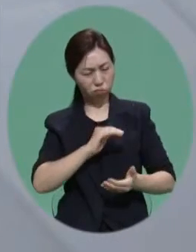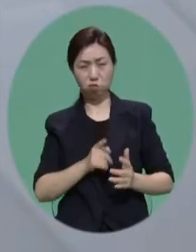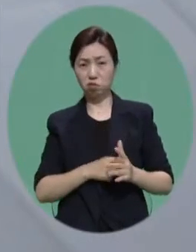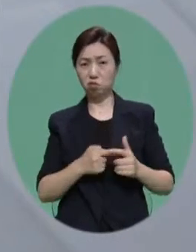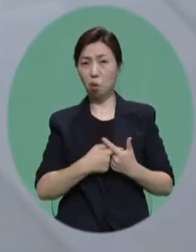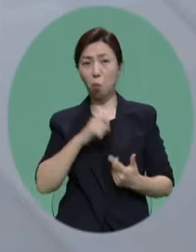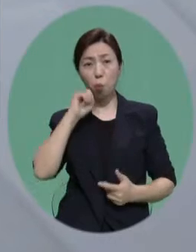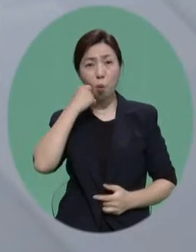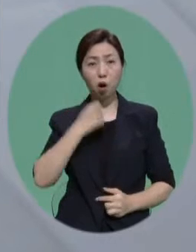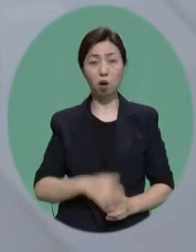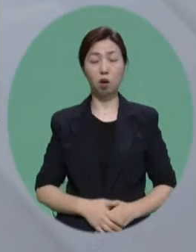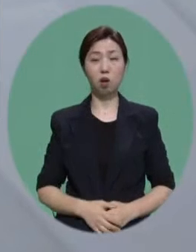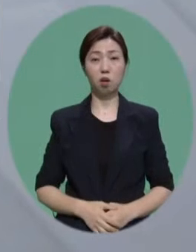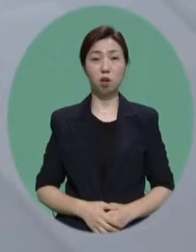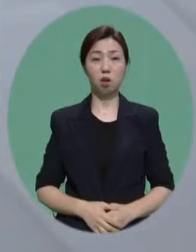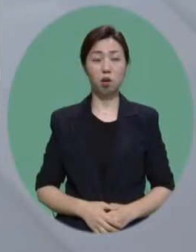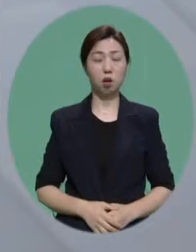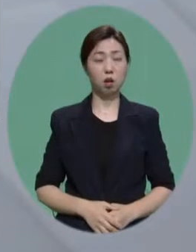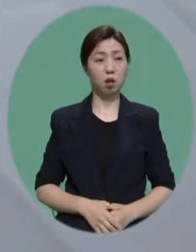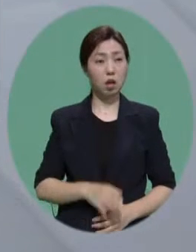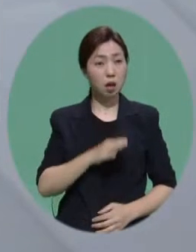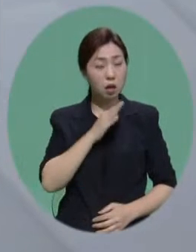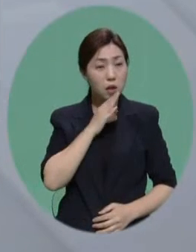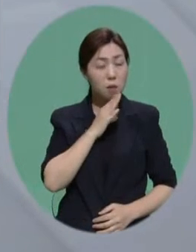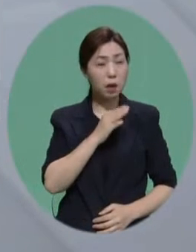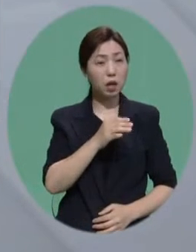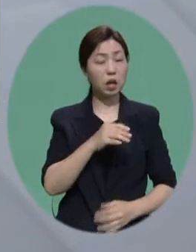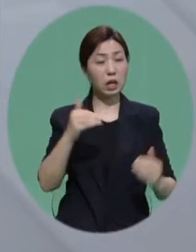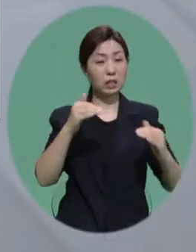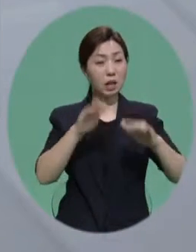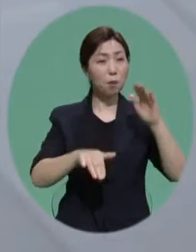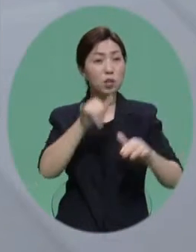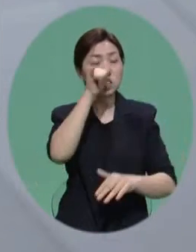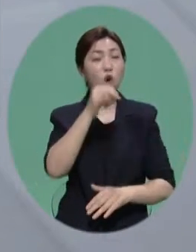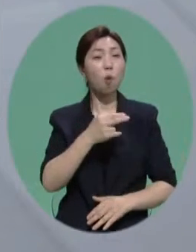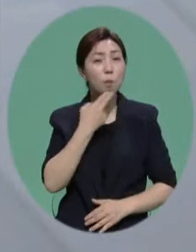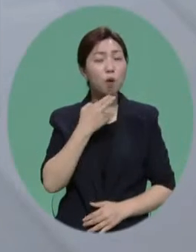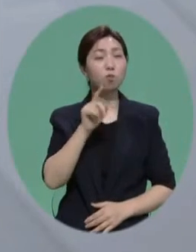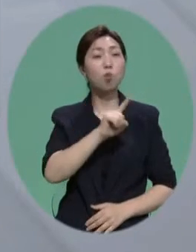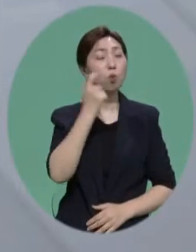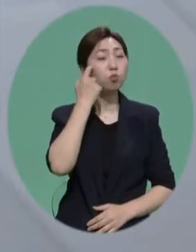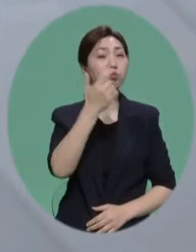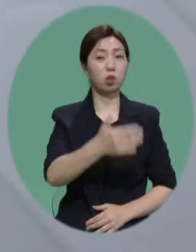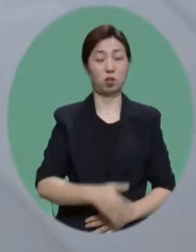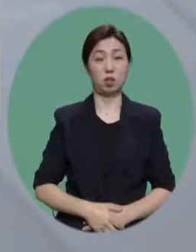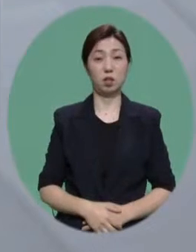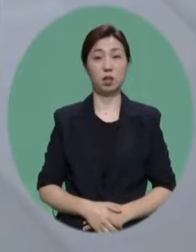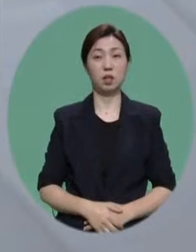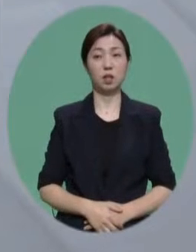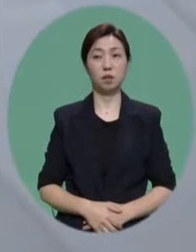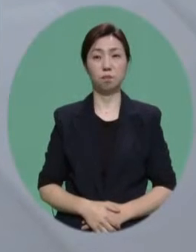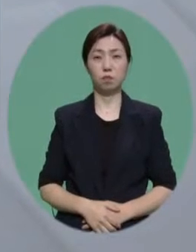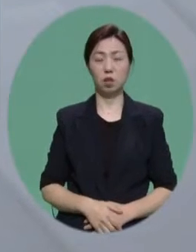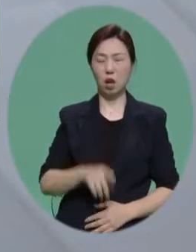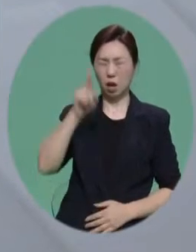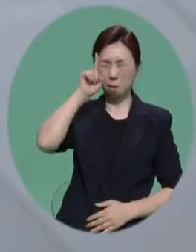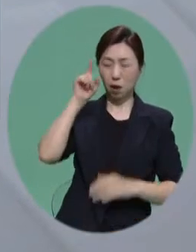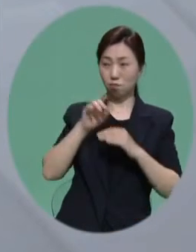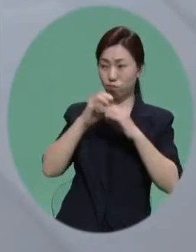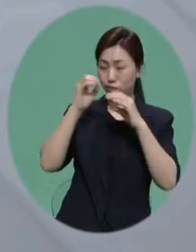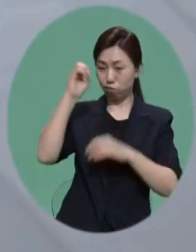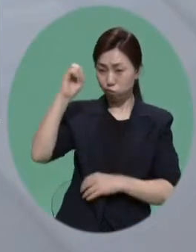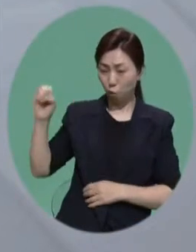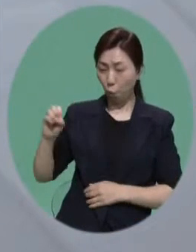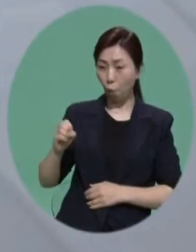있다는 겁니까 없다는 겁니까 제가 좀 말씀드렸잖아요 있읍니까 없읍니까 안에 제가 완전히 없다고 할 수